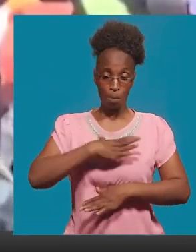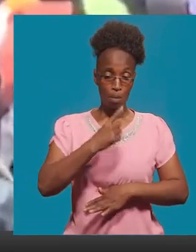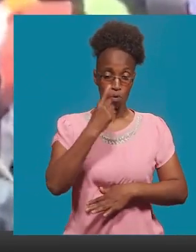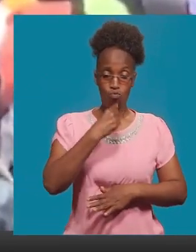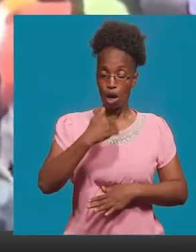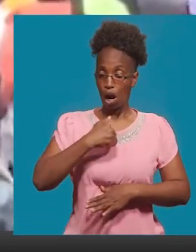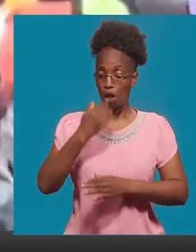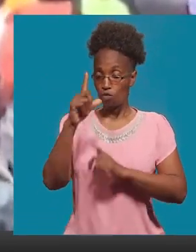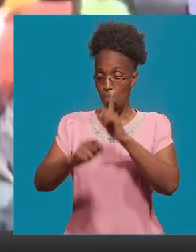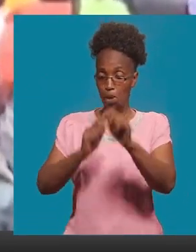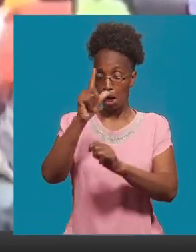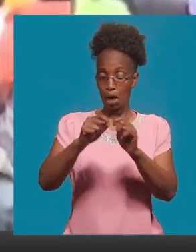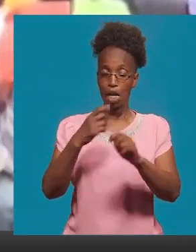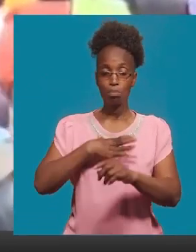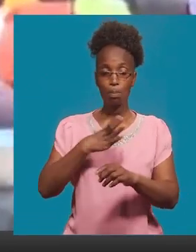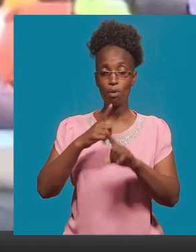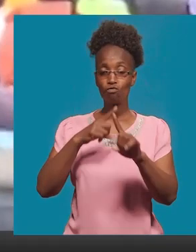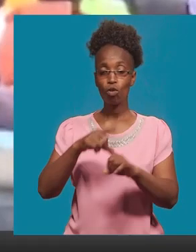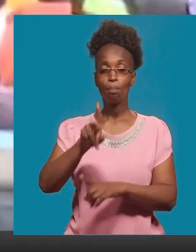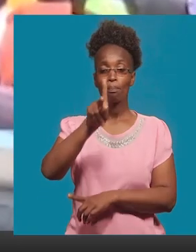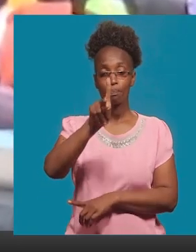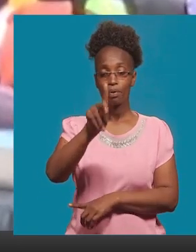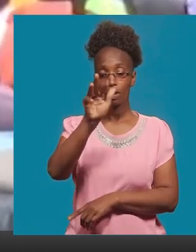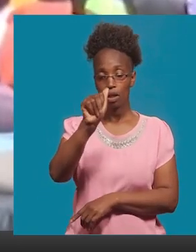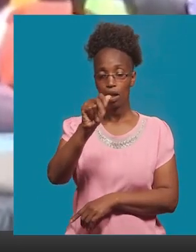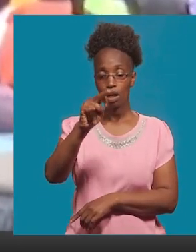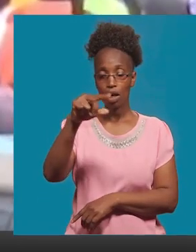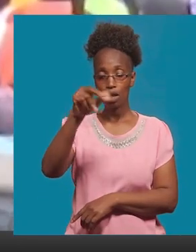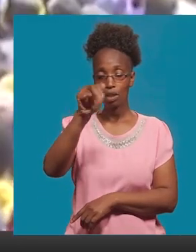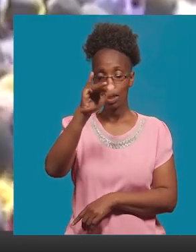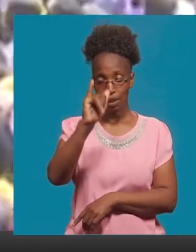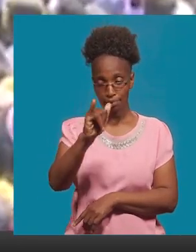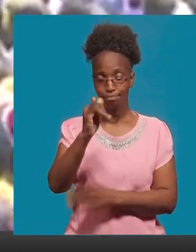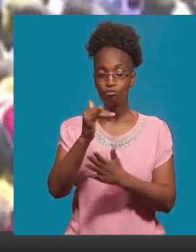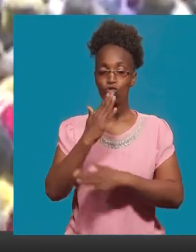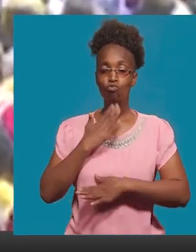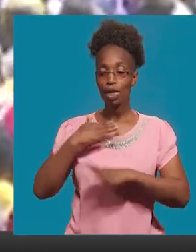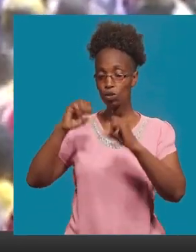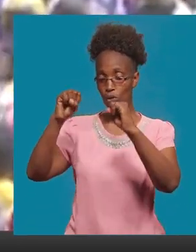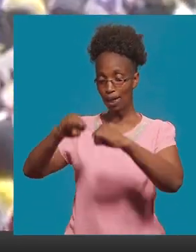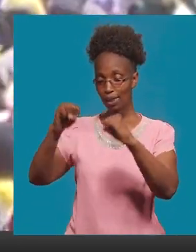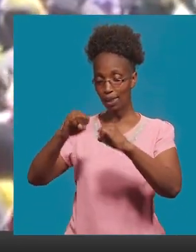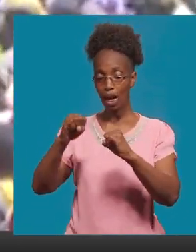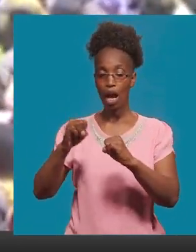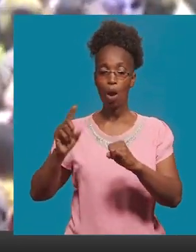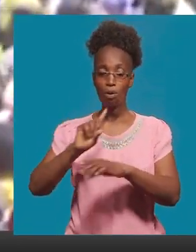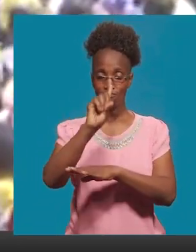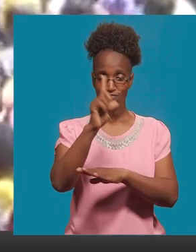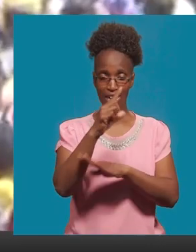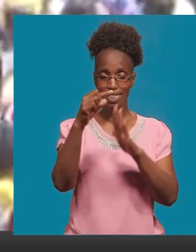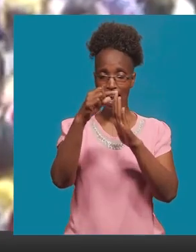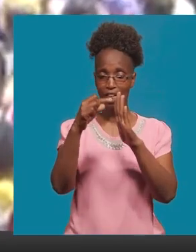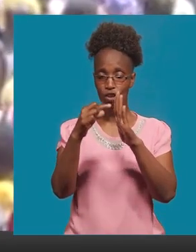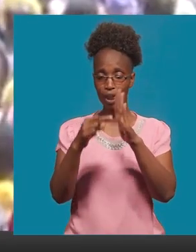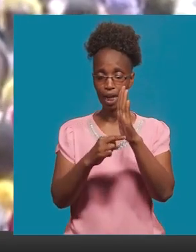watu wanalima maziwa namba moja ni watu wa Kangari. Hii watu wa Kangari, sikubaliana ya kwamba mwaka huu ajenda